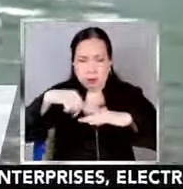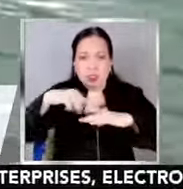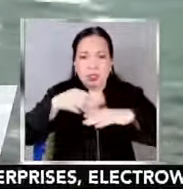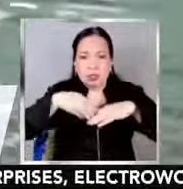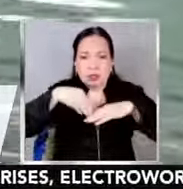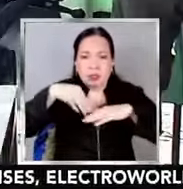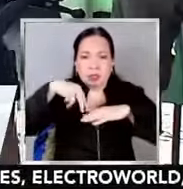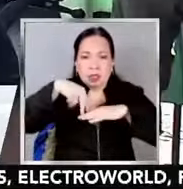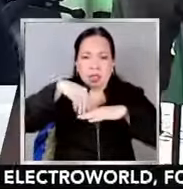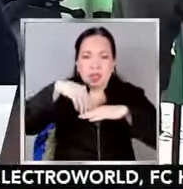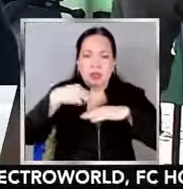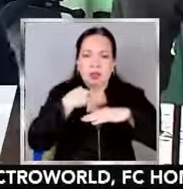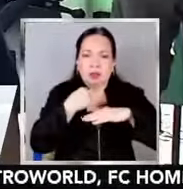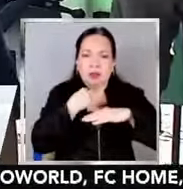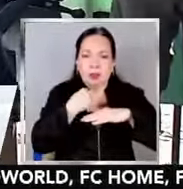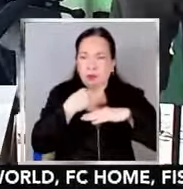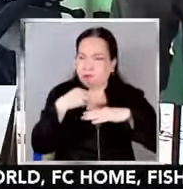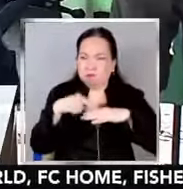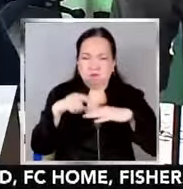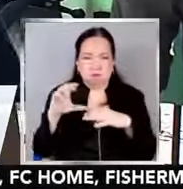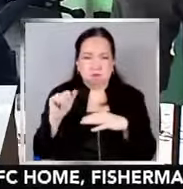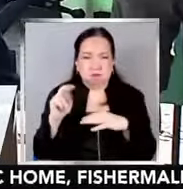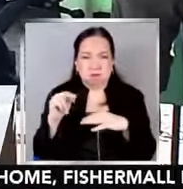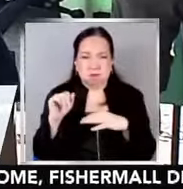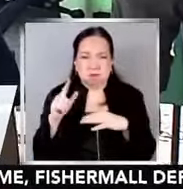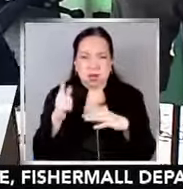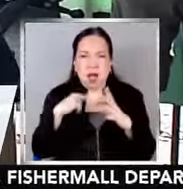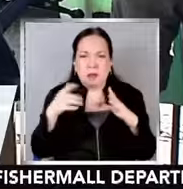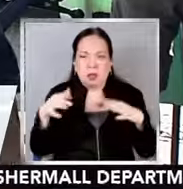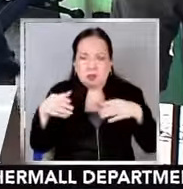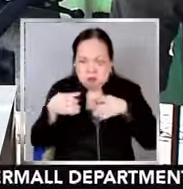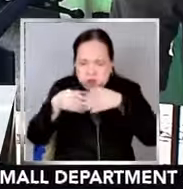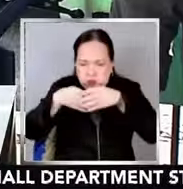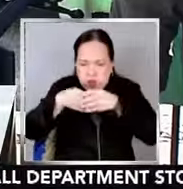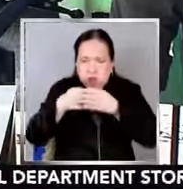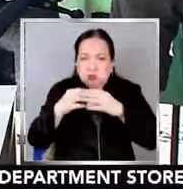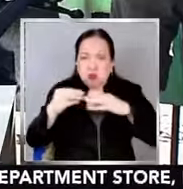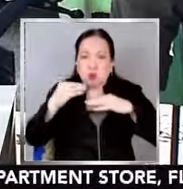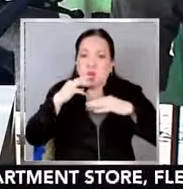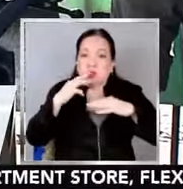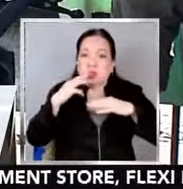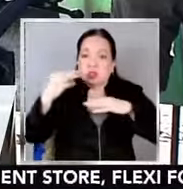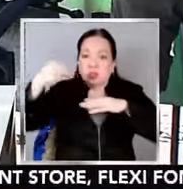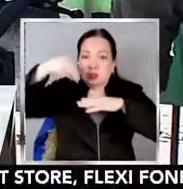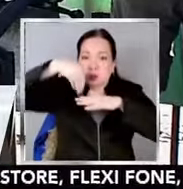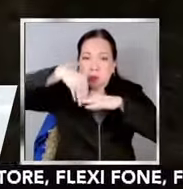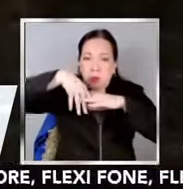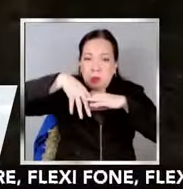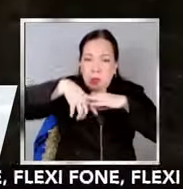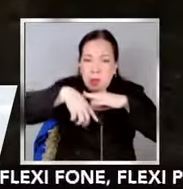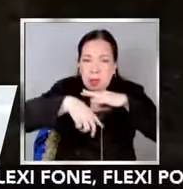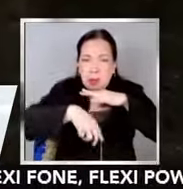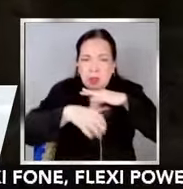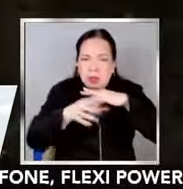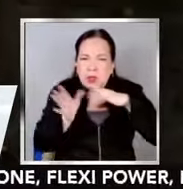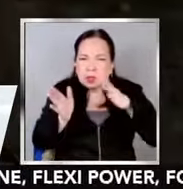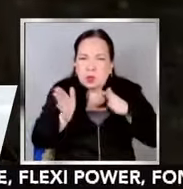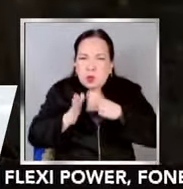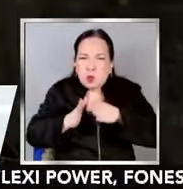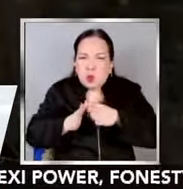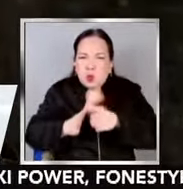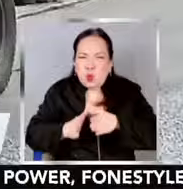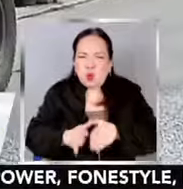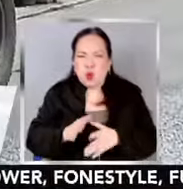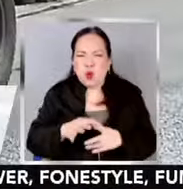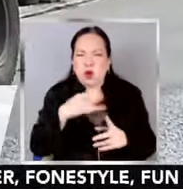drainage sa ilalim. Tinanong na po yan ang barangay ng City Hall. Dinugdok na nila, wala pa rin po. Aming ipinarating sa Quezon